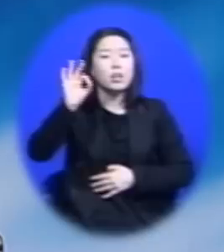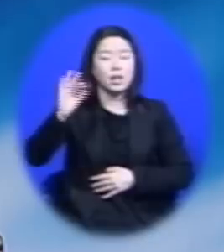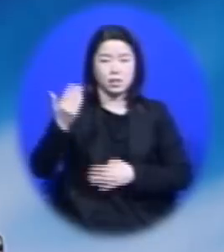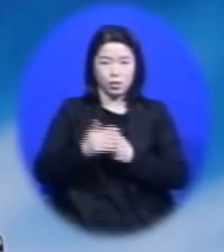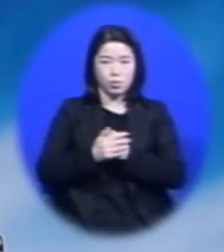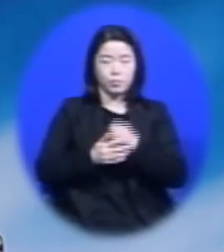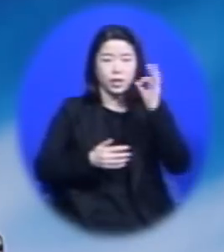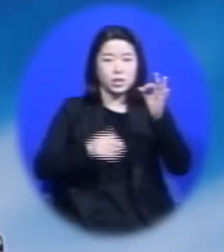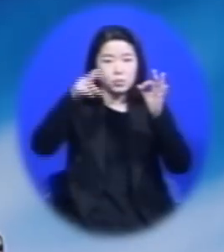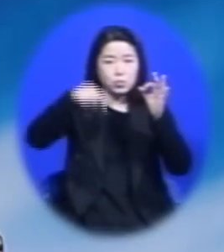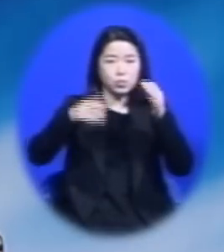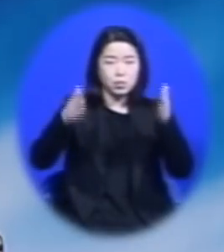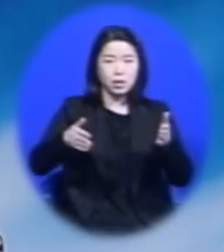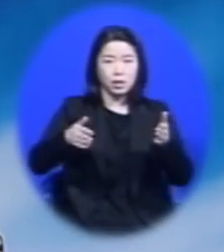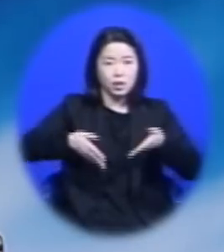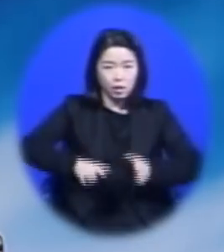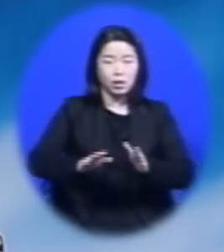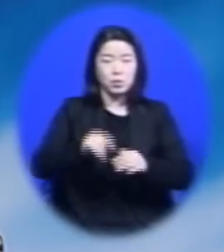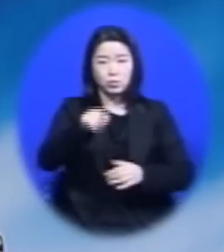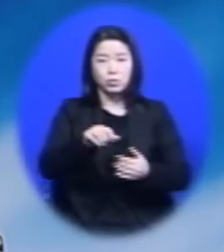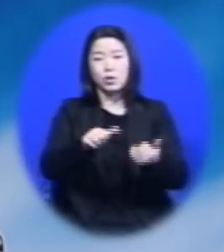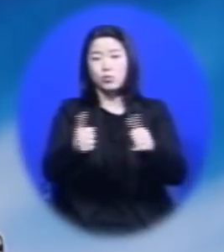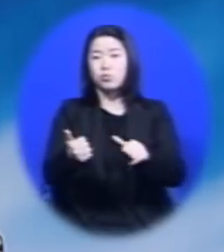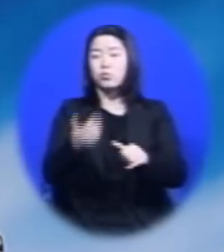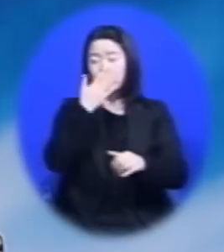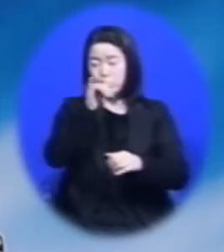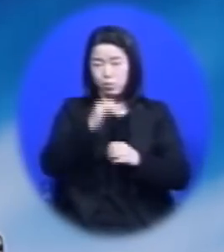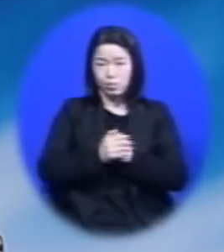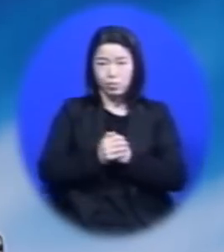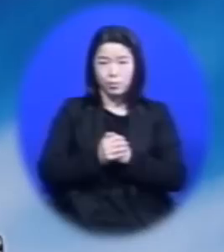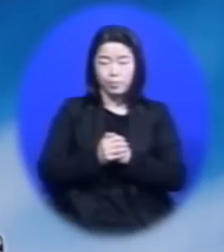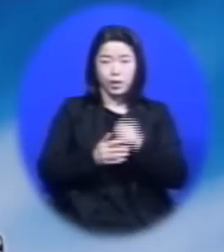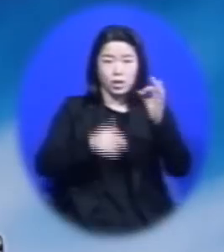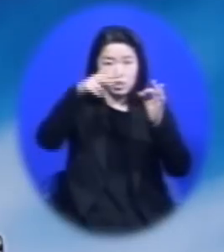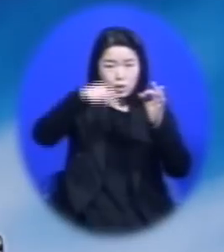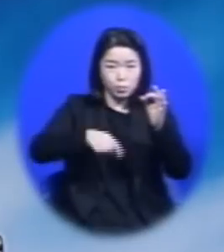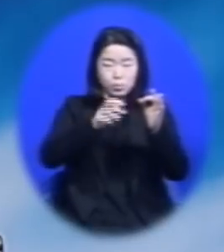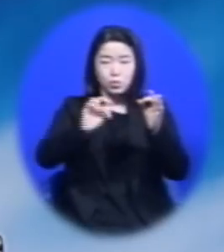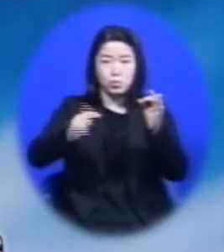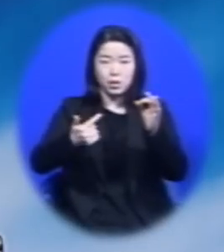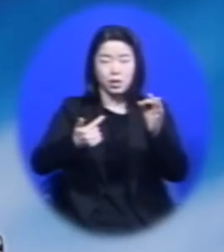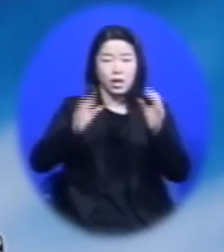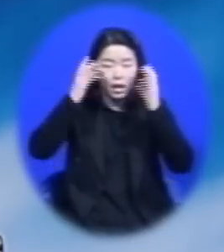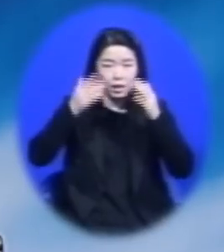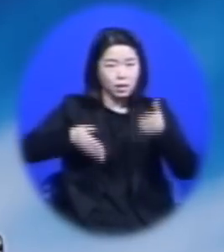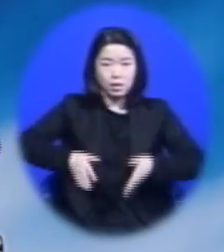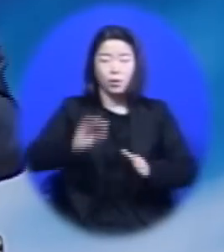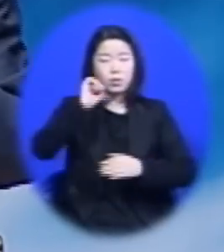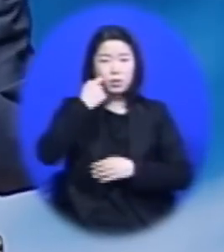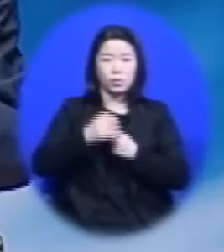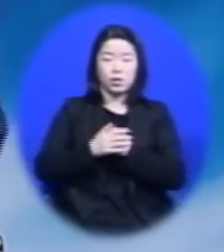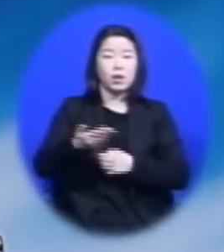10주만에 나오면 그건 죽은 거예요 10주만에 새 애가 나올 수가 없습니다